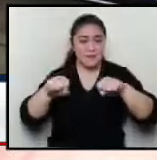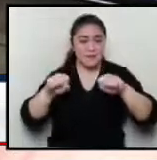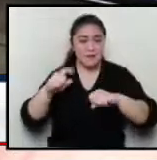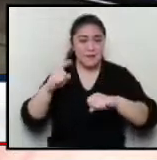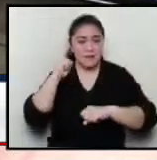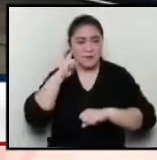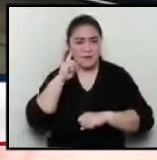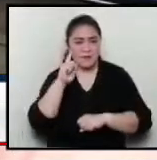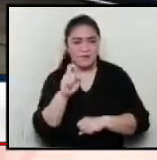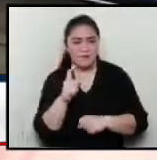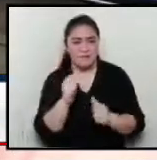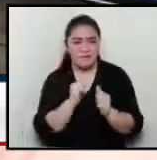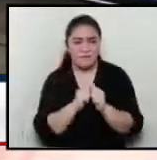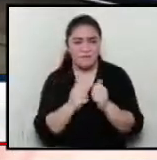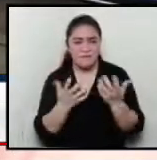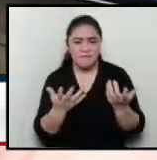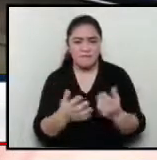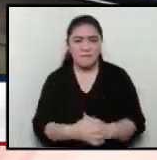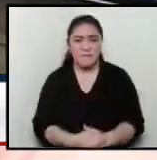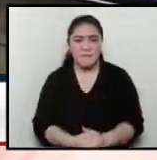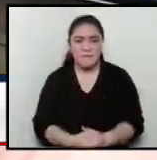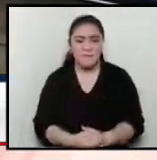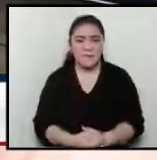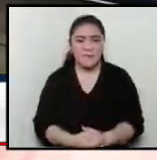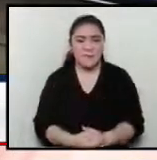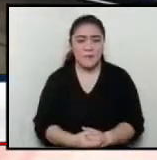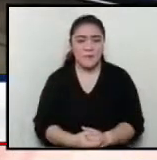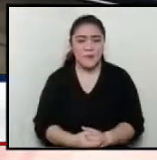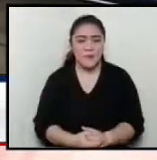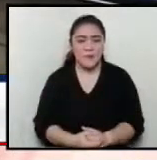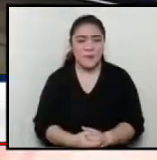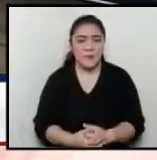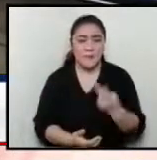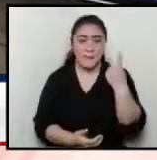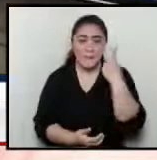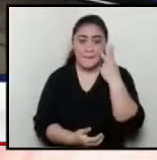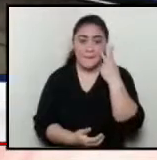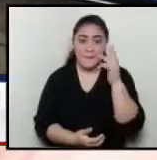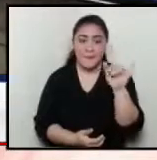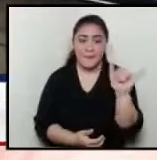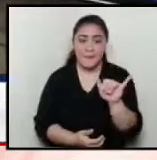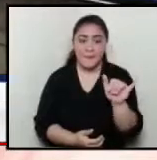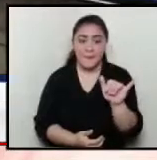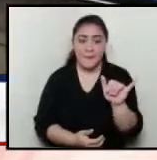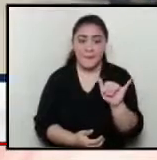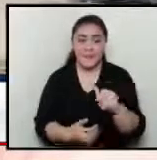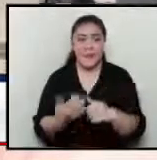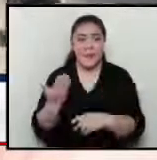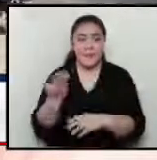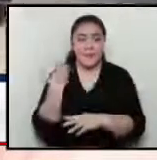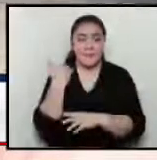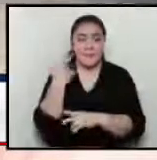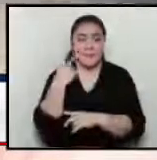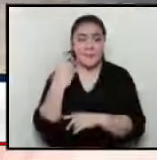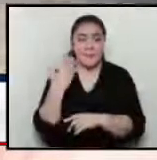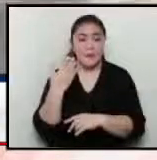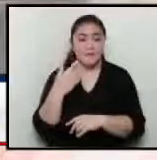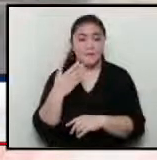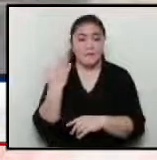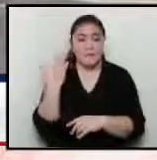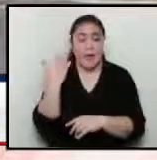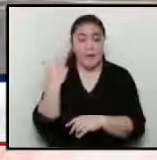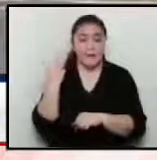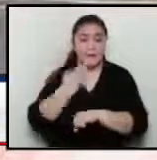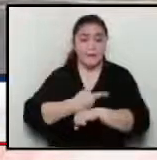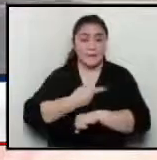Butchong? Well, at the end, it certainly looks like it, ano, that for the last few days, yeah, in fact, the other last week pa,